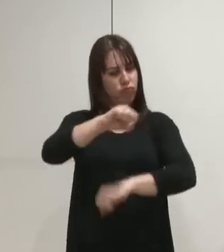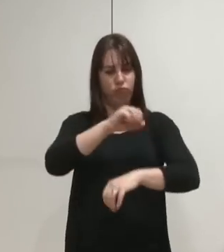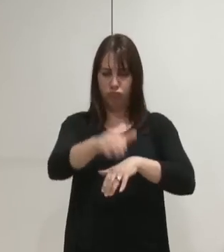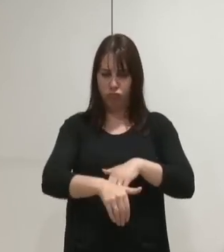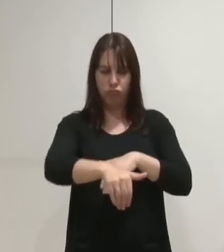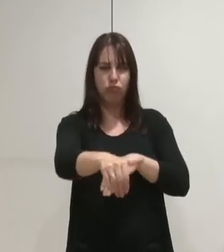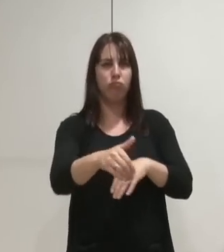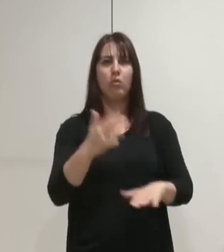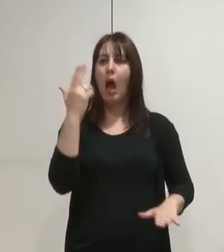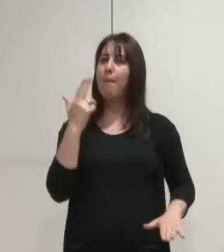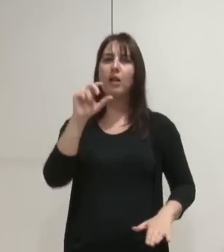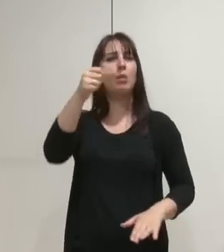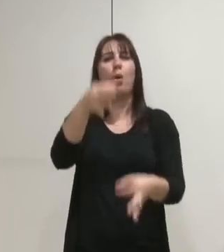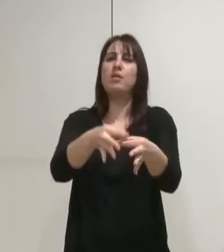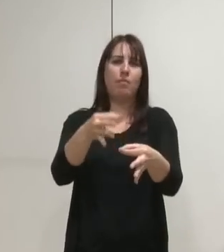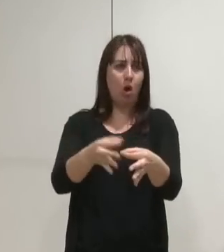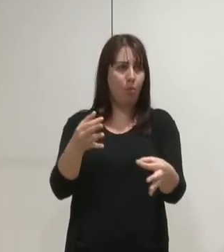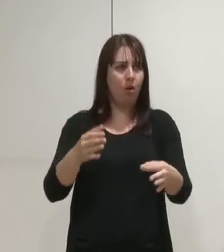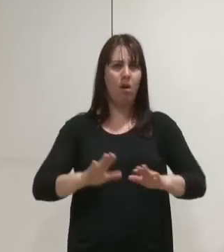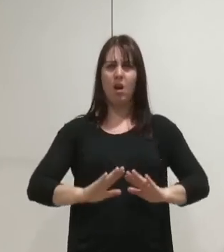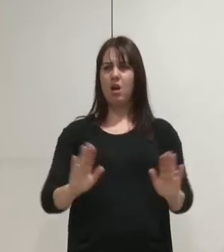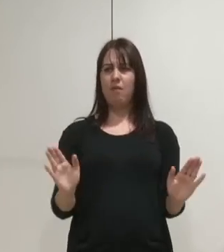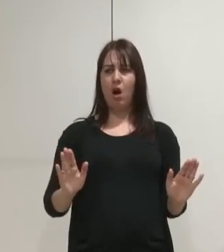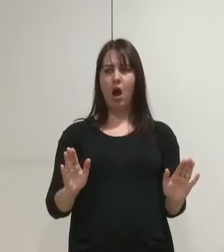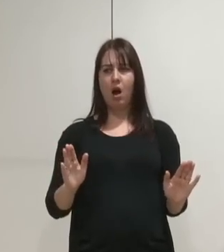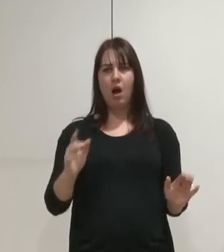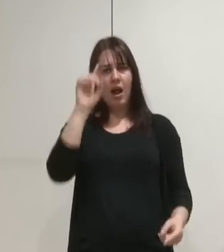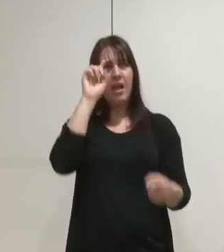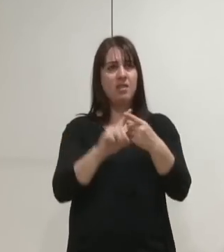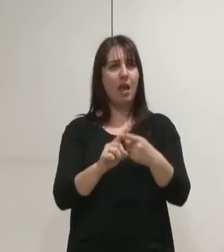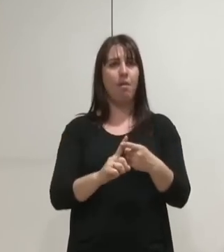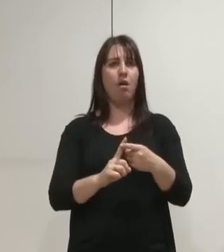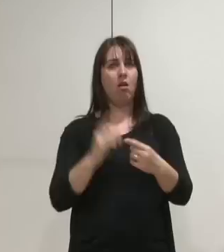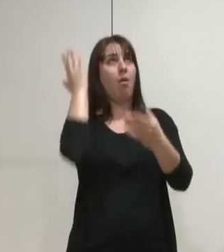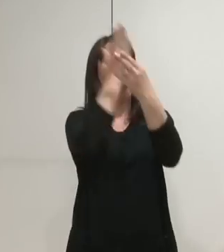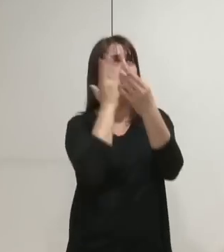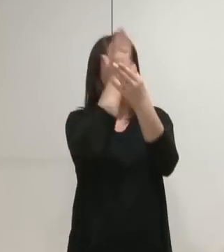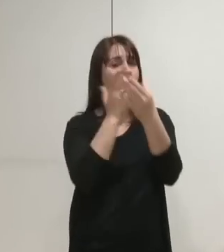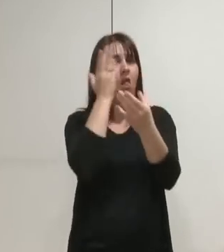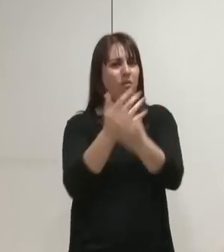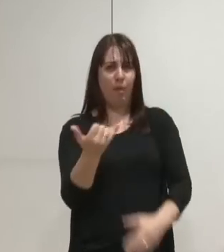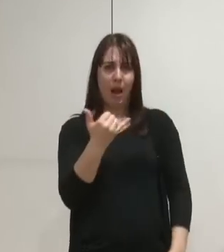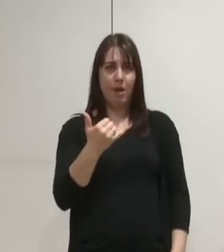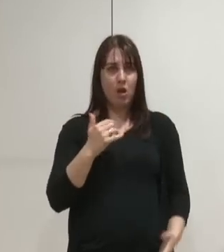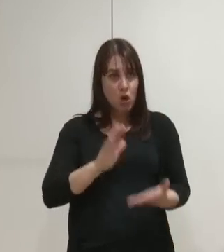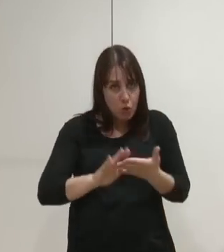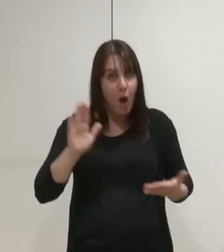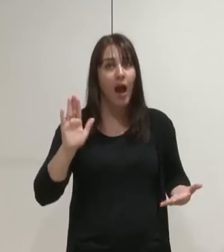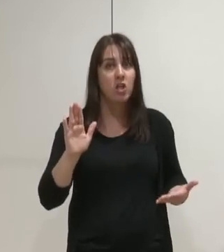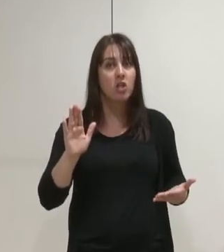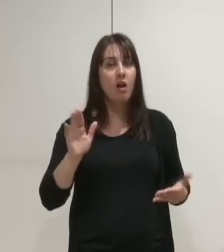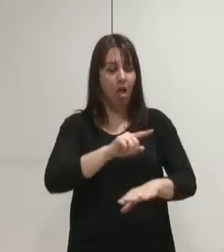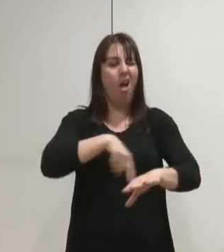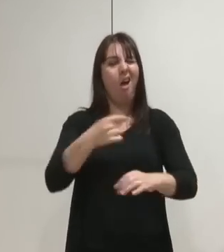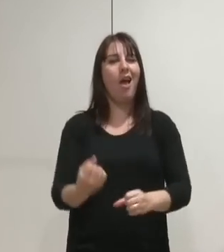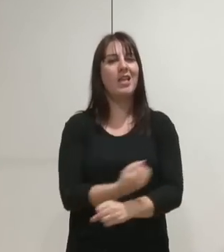partir du 1er septembre et je ne reviendrai pas sur ce sujet-là les prochaines fois je m'y engage on gagnera tous beaucoup